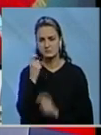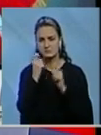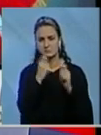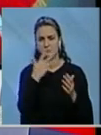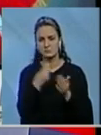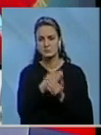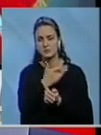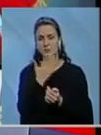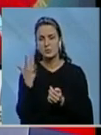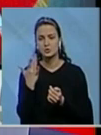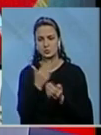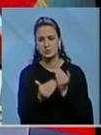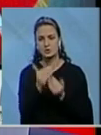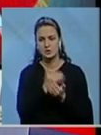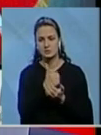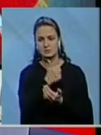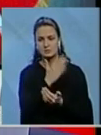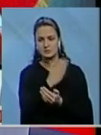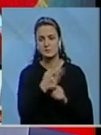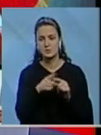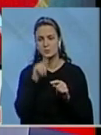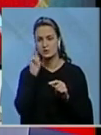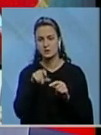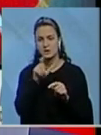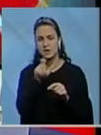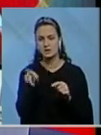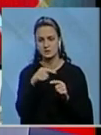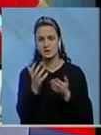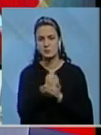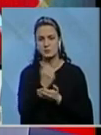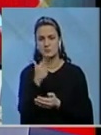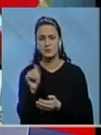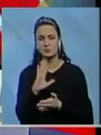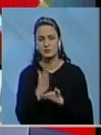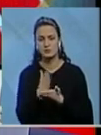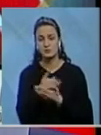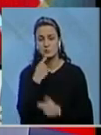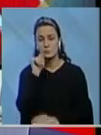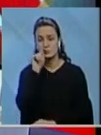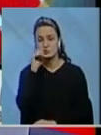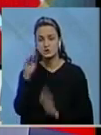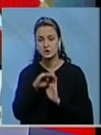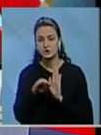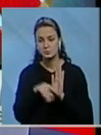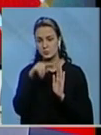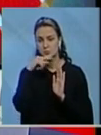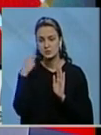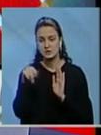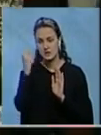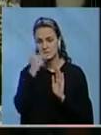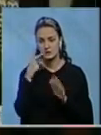მნიშვნელოვანი გეოპოლიტიკური შედეგების მომტანია და ეს მხოლოდ უკრაინელი ხალხის გამარჯვება არ არის. მისი თქმით, პუტინის რეჟიმი რუსეთის ეკლესიის